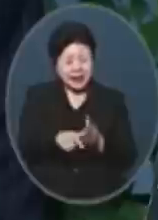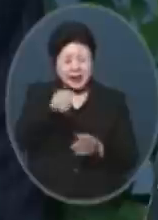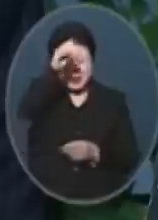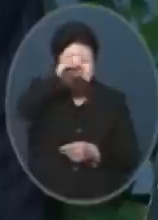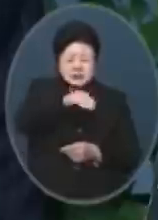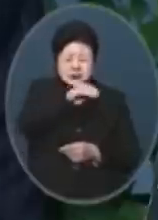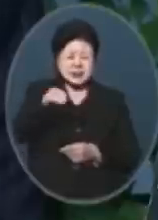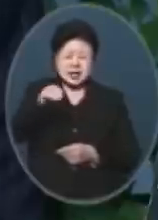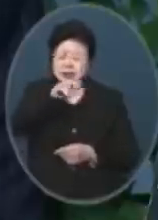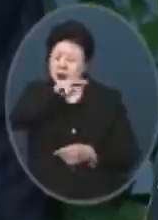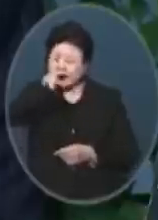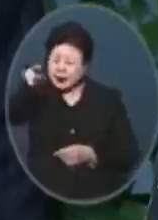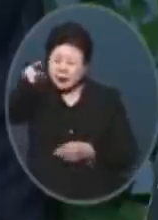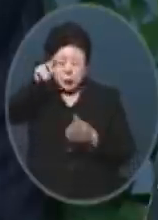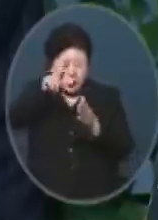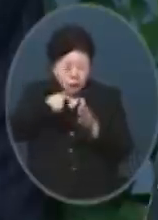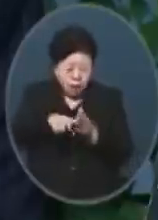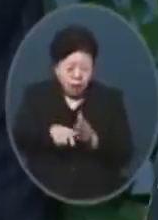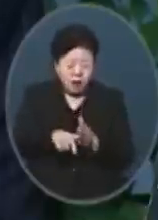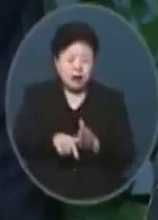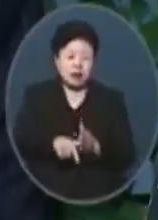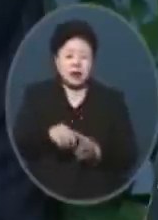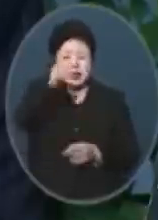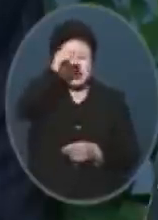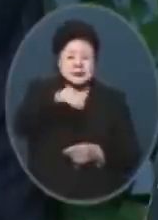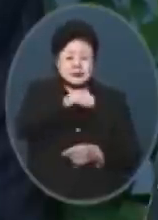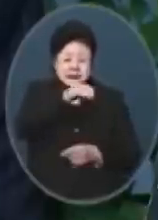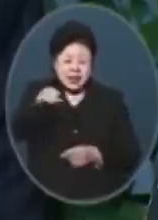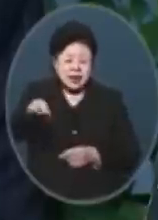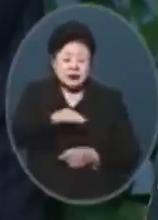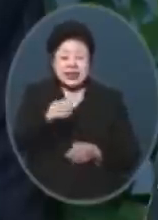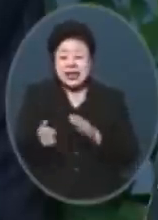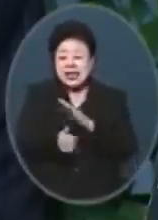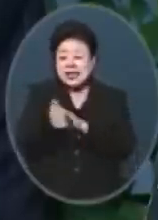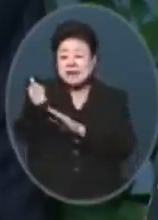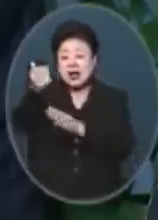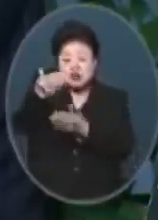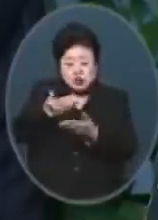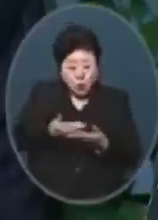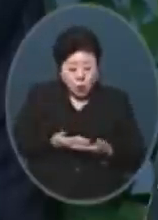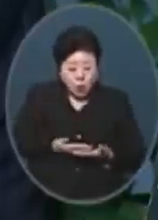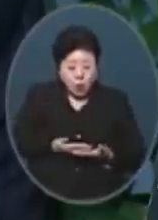십자가를 바라보면 십자가가 우리에게 희망을 줍니다.